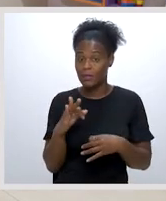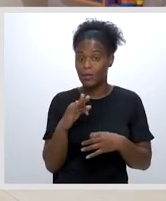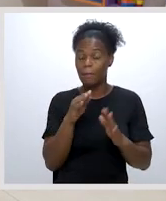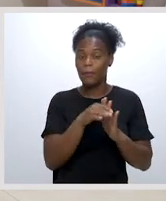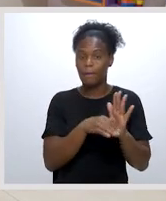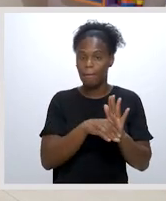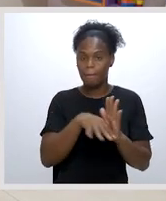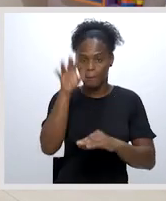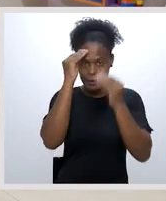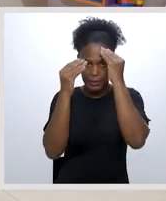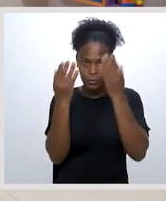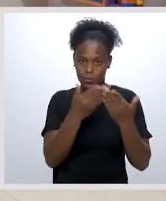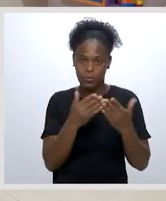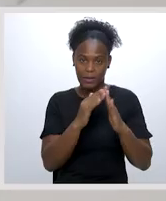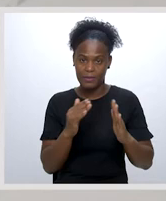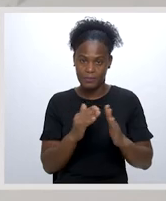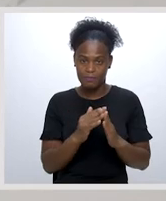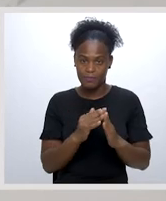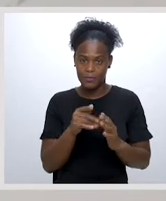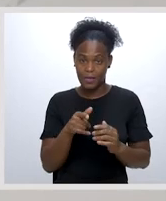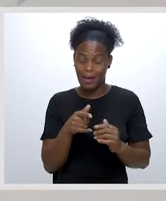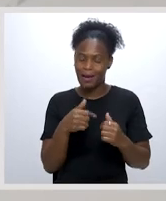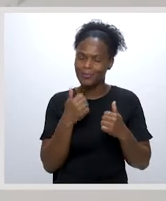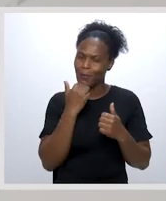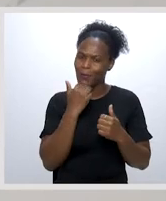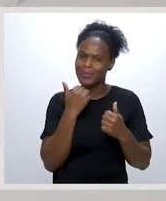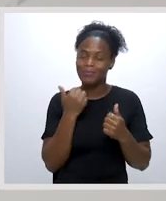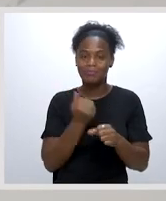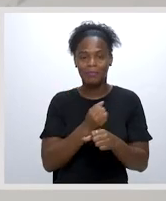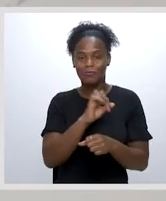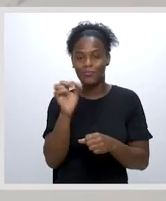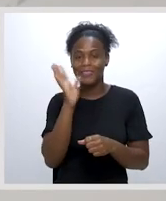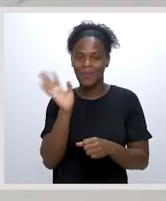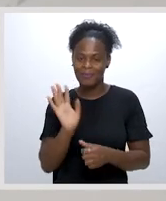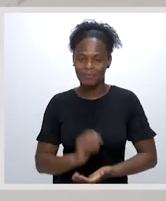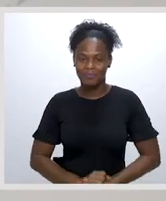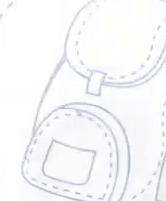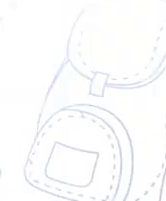du programme « Aprender a sudar en casa ». Ça a été un très grand plaisir. À bientôt !